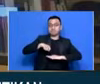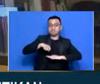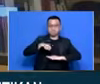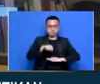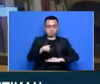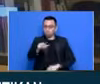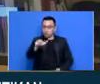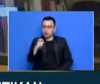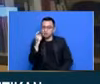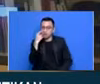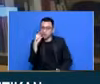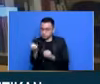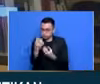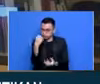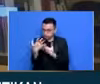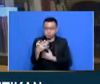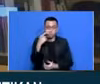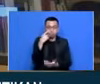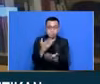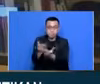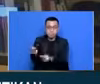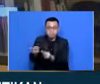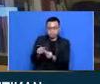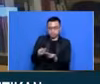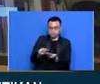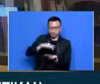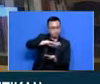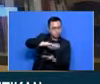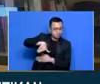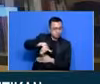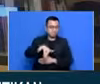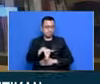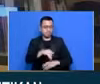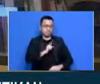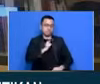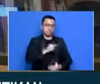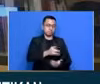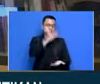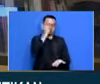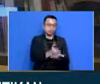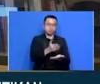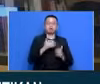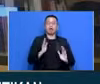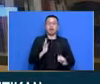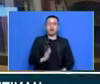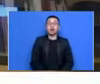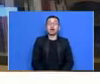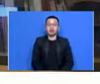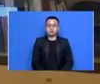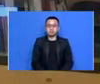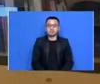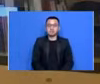saksi dan bukti yang ada ee ketika dibacakan tetapi kemudian ee itu ada muncul di